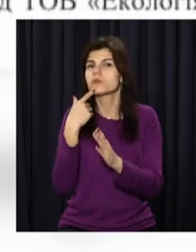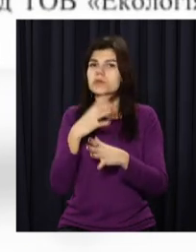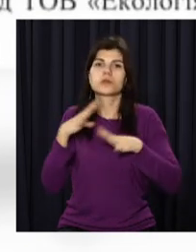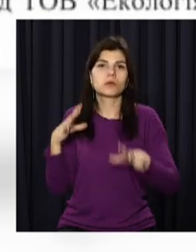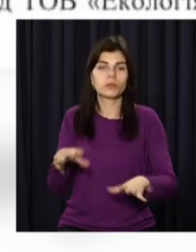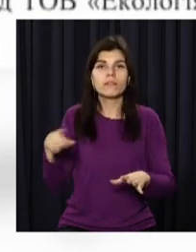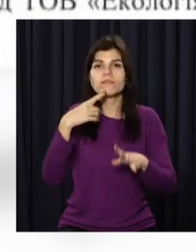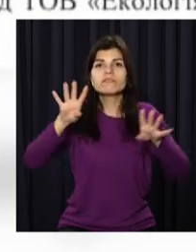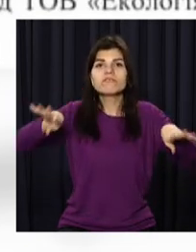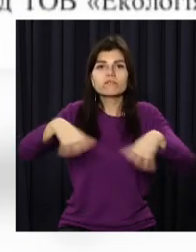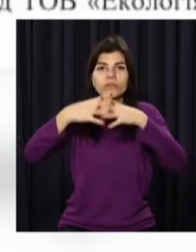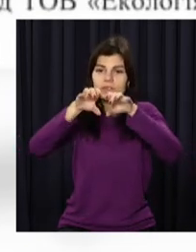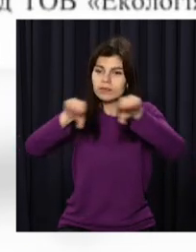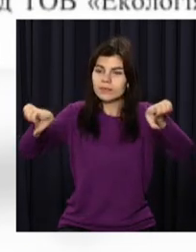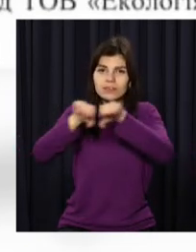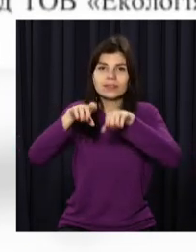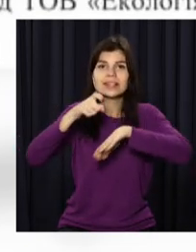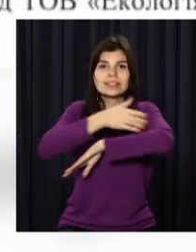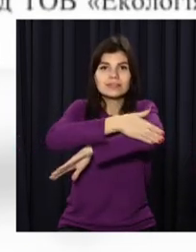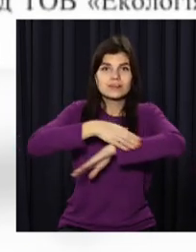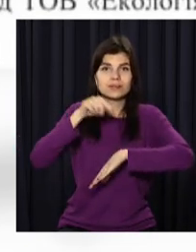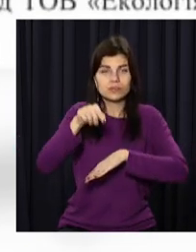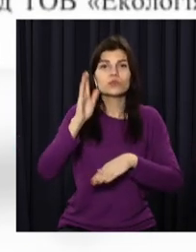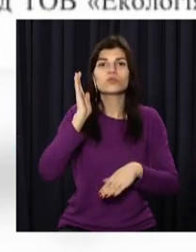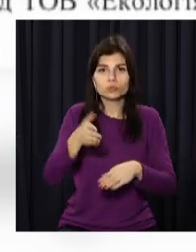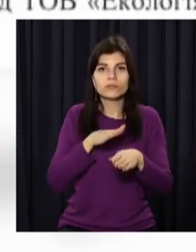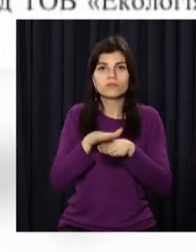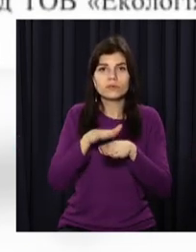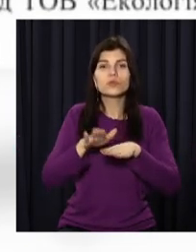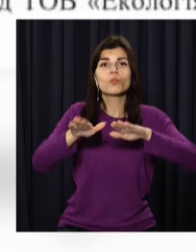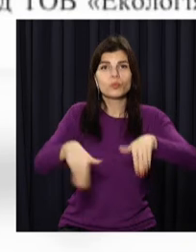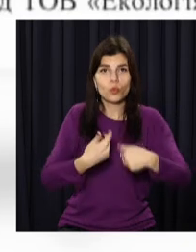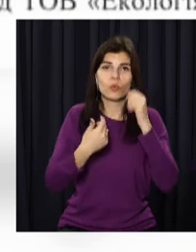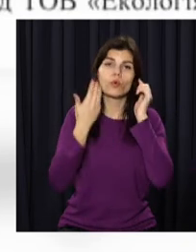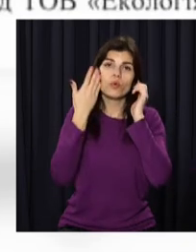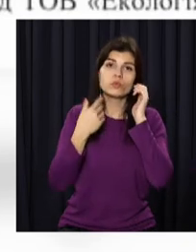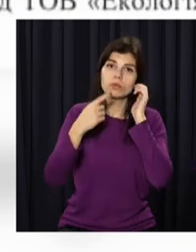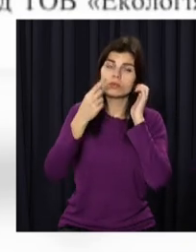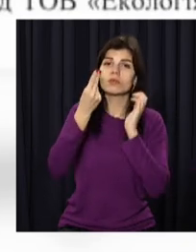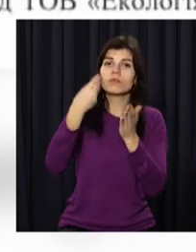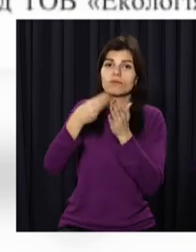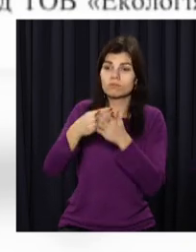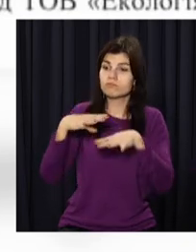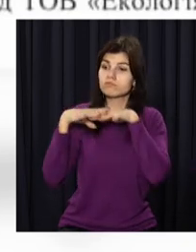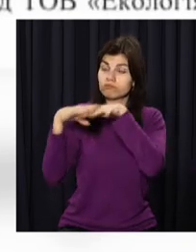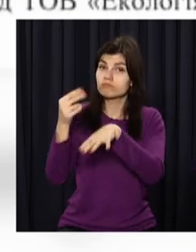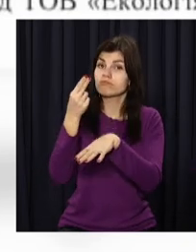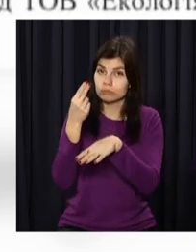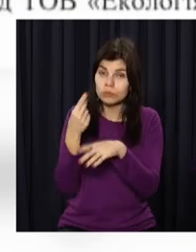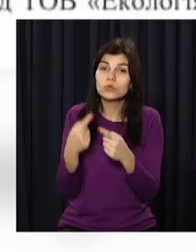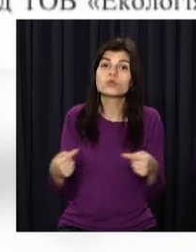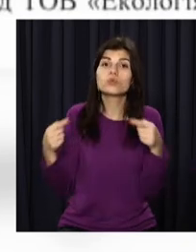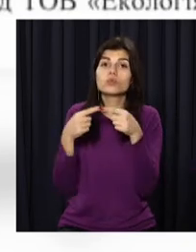Відповідно, відновлення газопостачання за вказаною адресою буде здійснюватись після отримання коштів за зазначені роботи